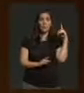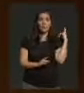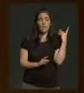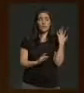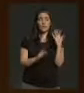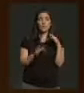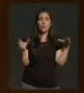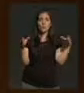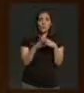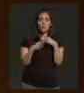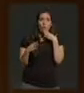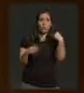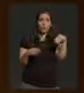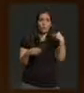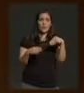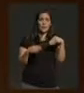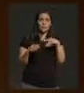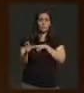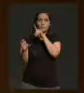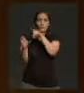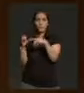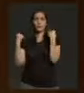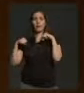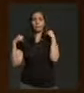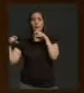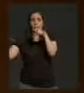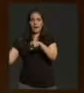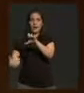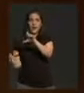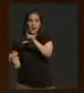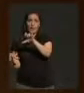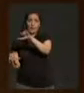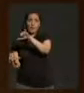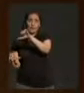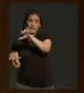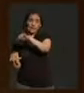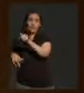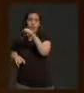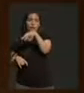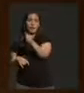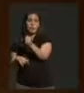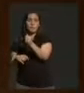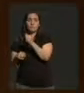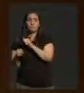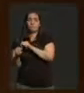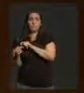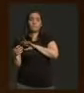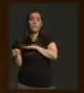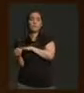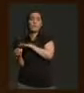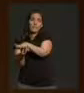Gizartearekiko harremanetan kluba lan eskerga egiten ari da. Adibidez, estatutuei